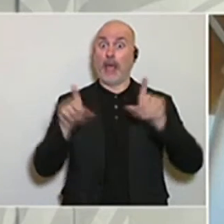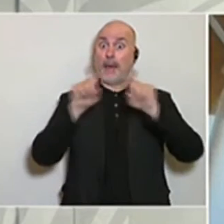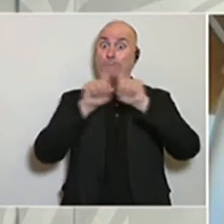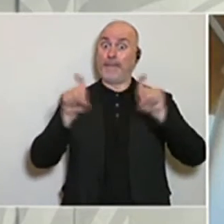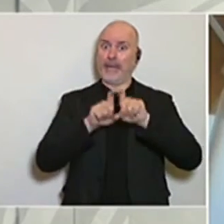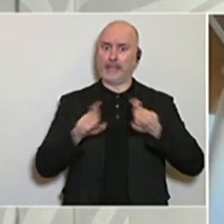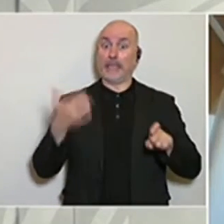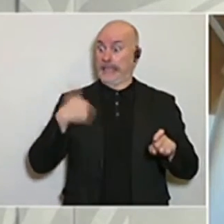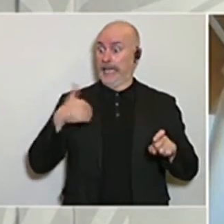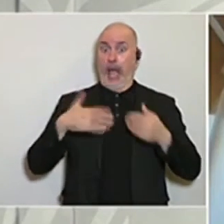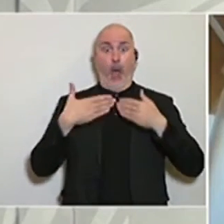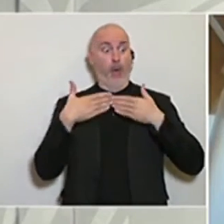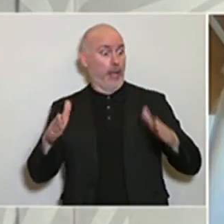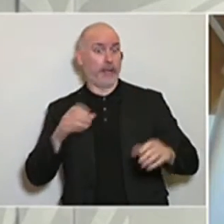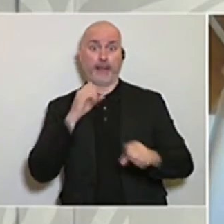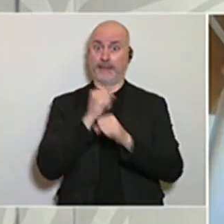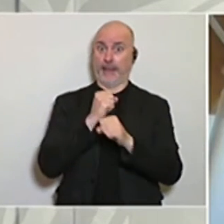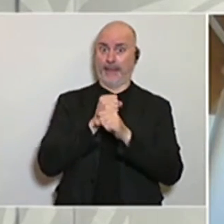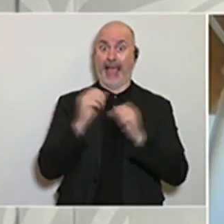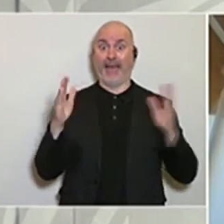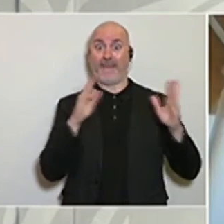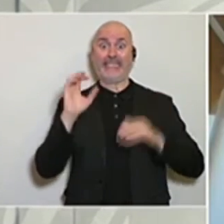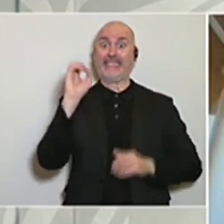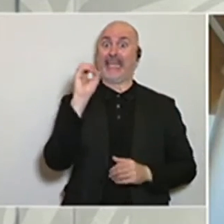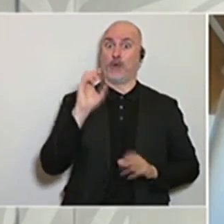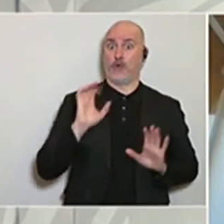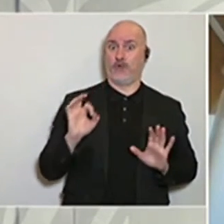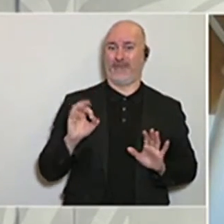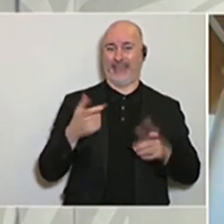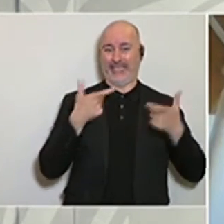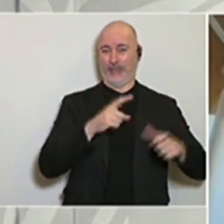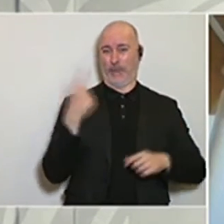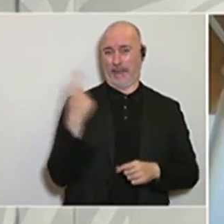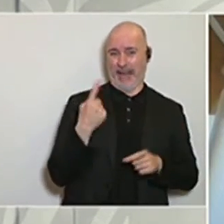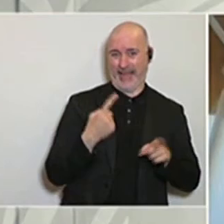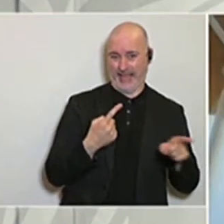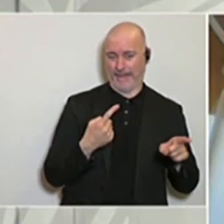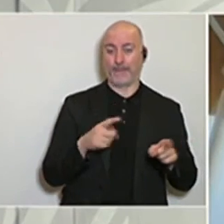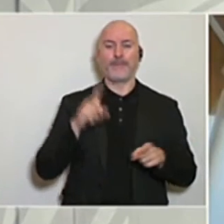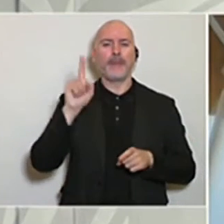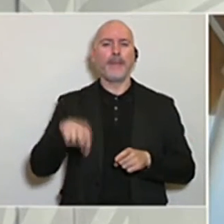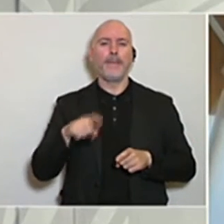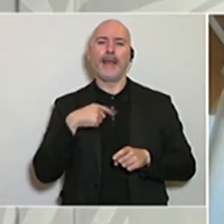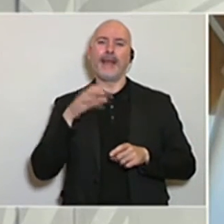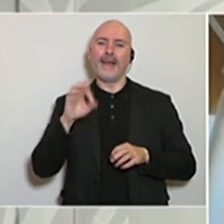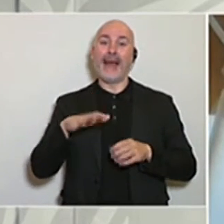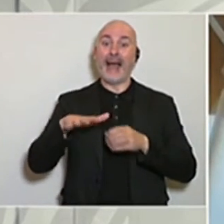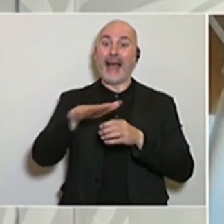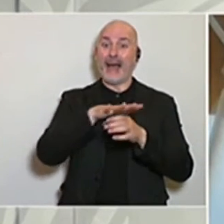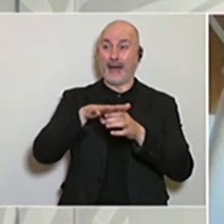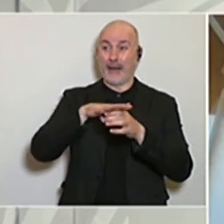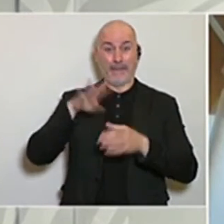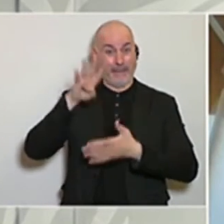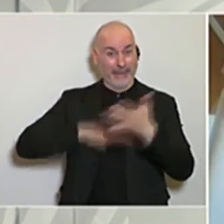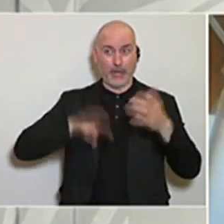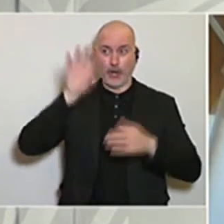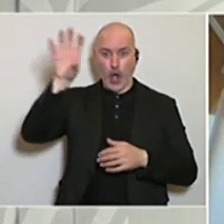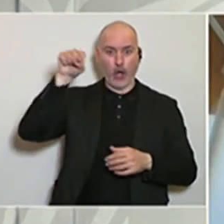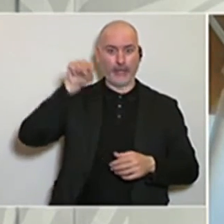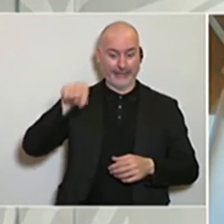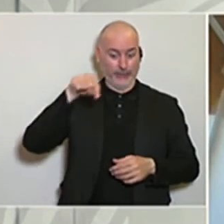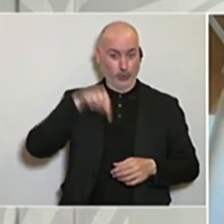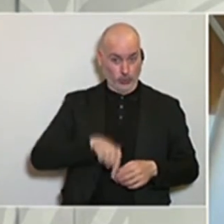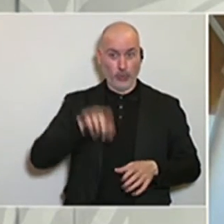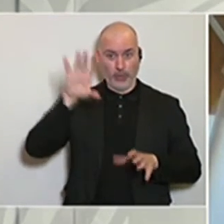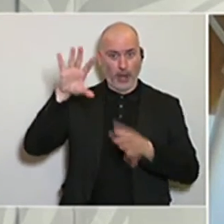ja podien obrir i treballar en fase zero, per exemple, les del sector primari. També li volia demanar sobre la reunificació de les regions de Barcelona, que la van comunicar ahir